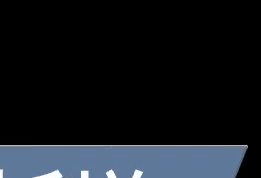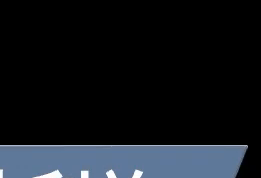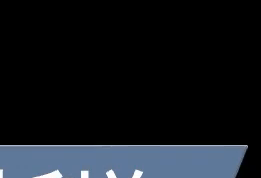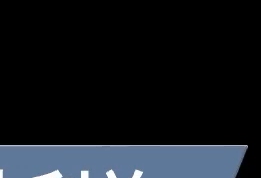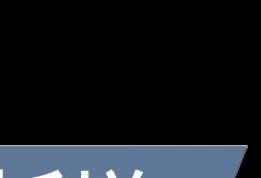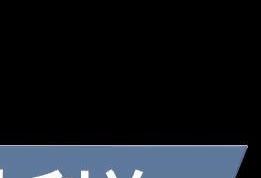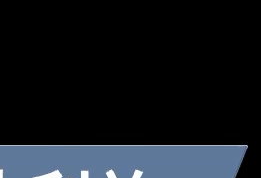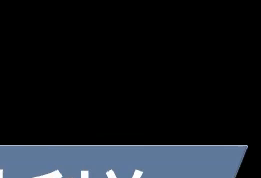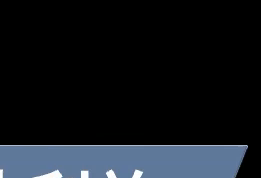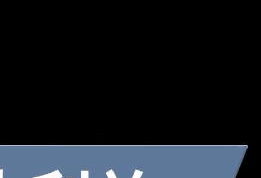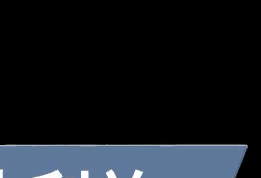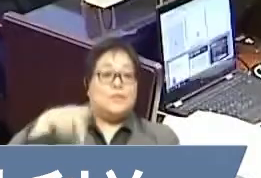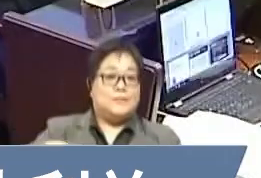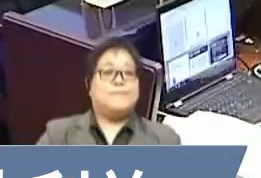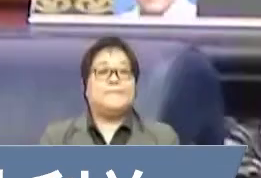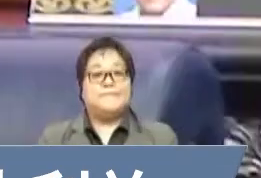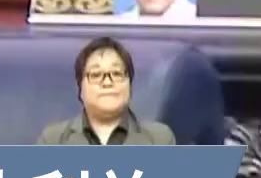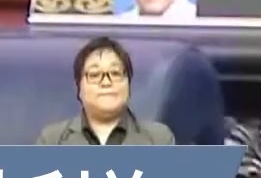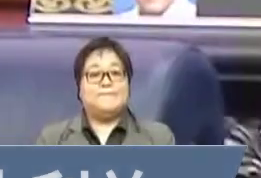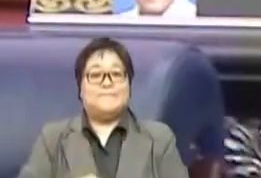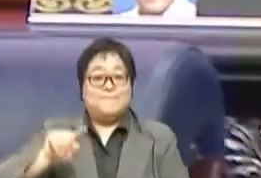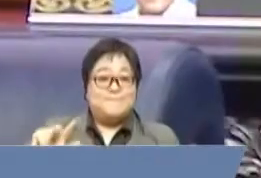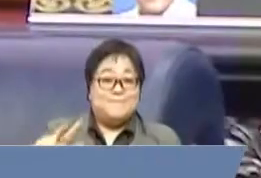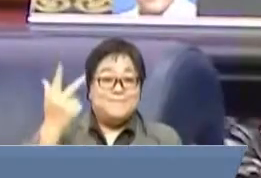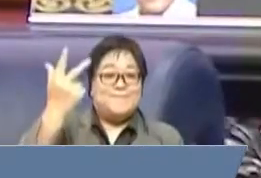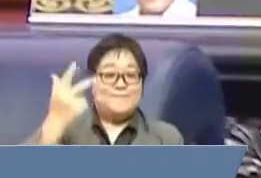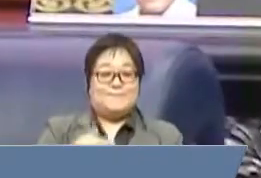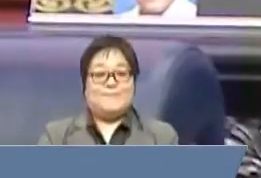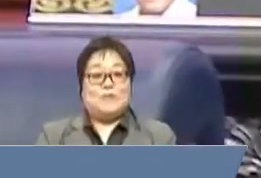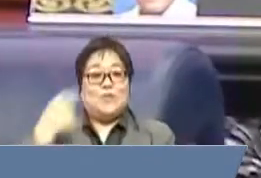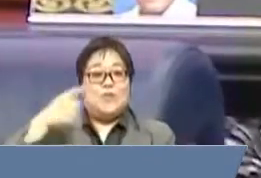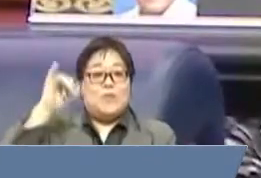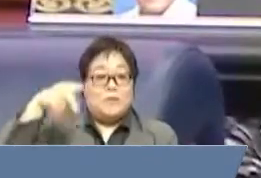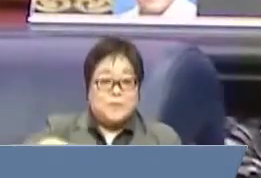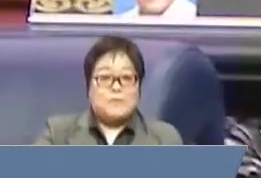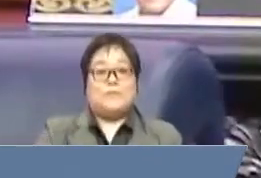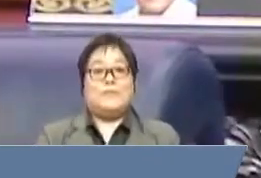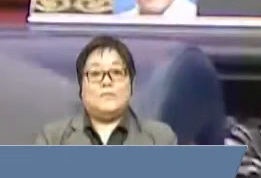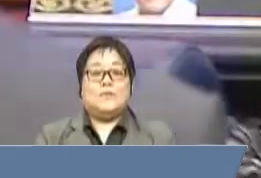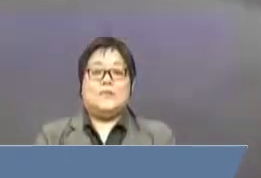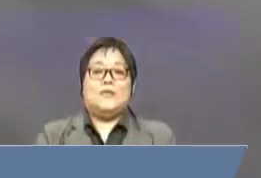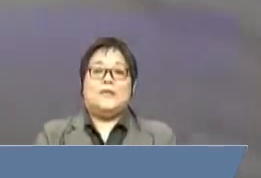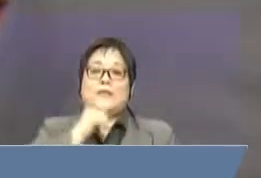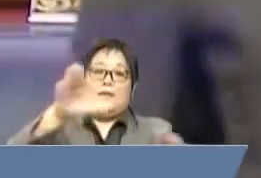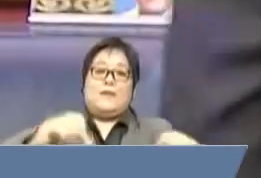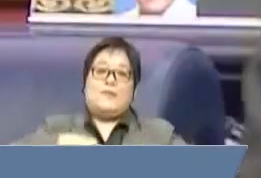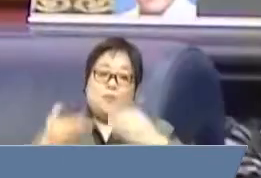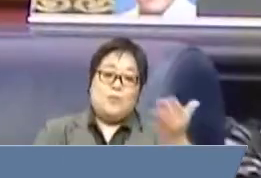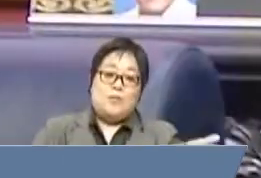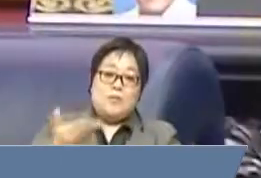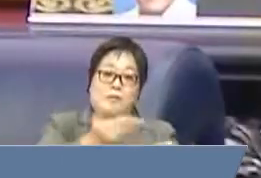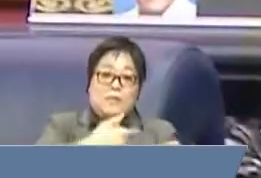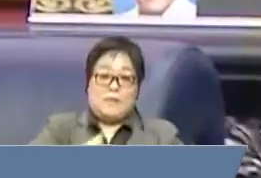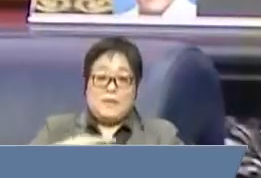忽视沙巴人民的利益。 Buat kali ketiga, Tuan Speaker menolak usul yang saya bawa